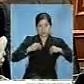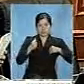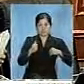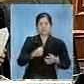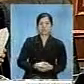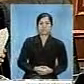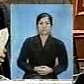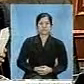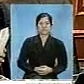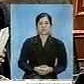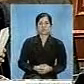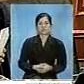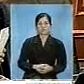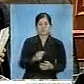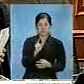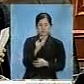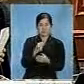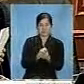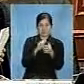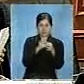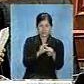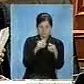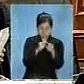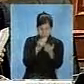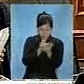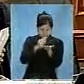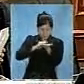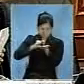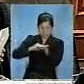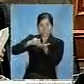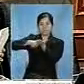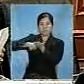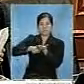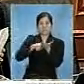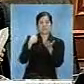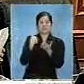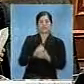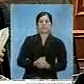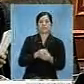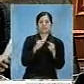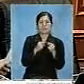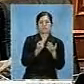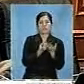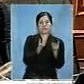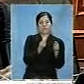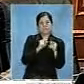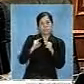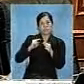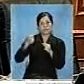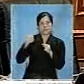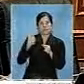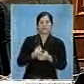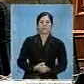ของประเด็นเรื่องการเก็บภาษีที่ดินสิ่งปลูกสร้างนะครับคำอภิปรายราว